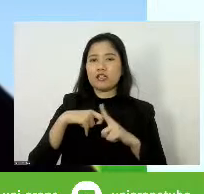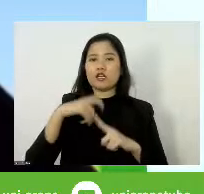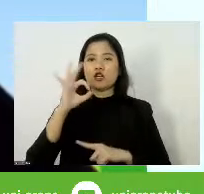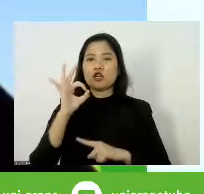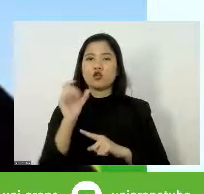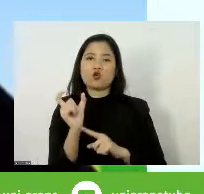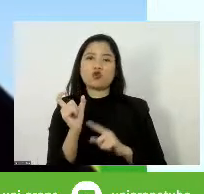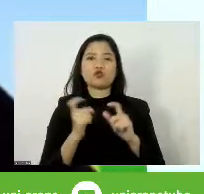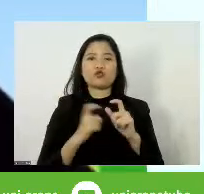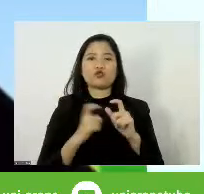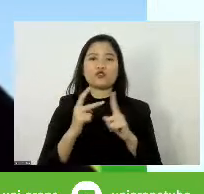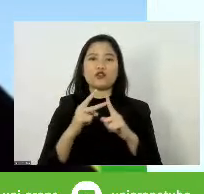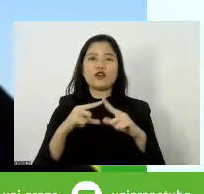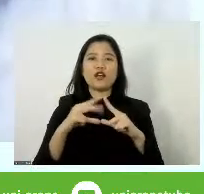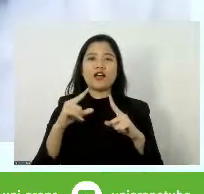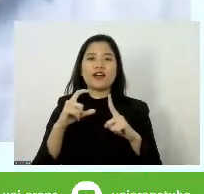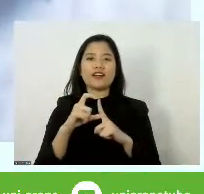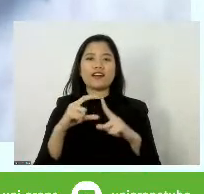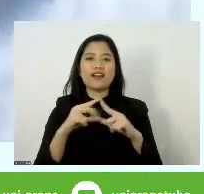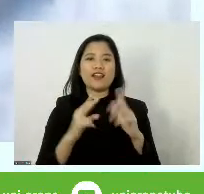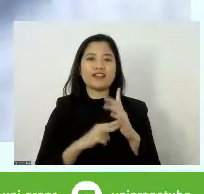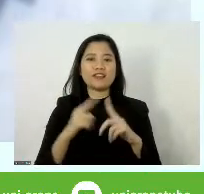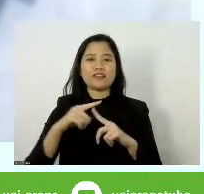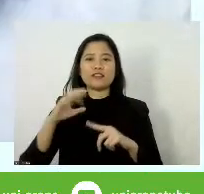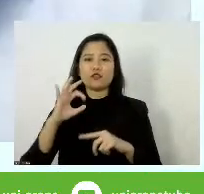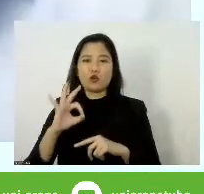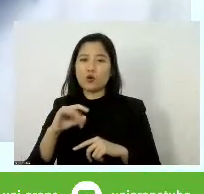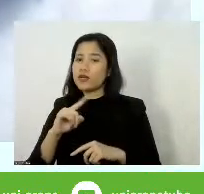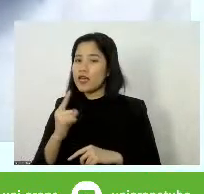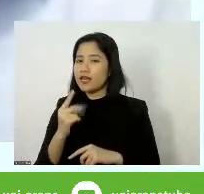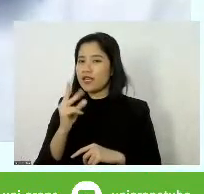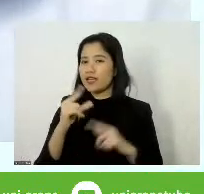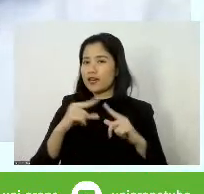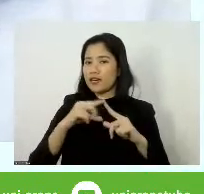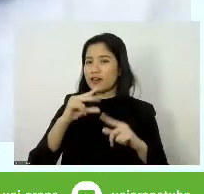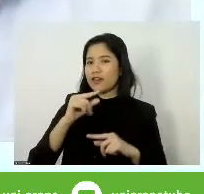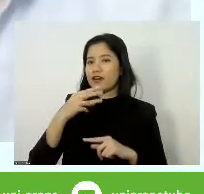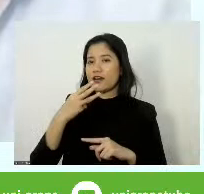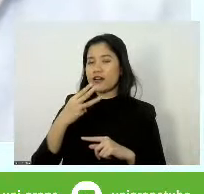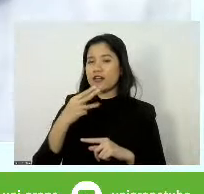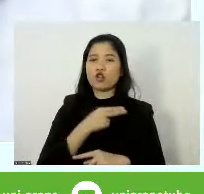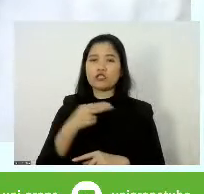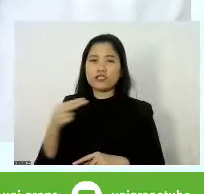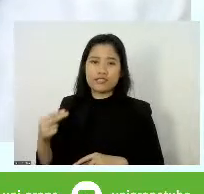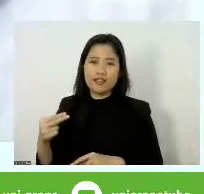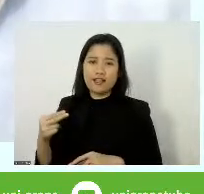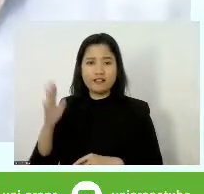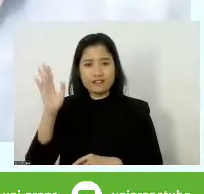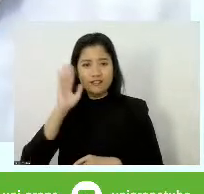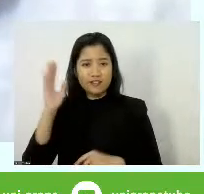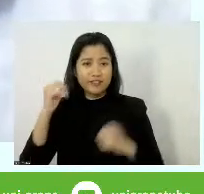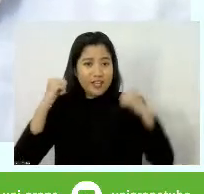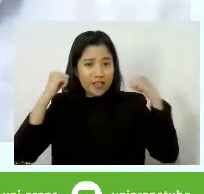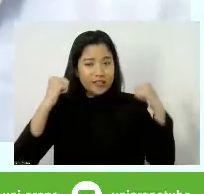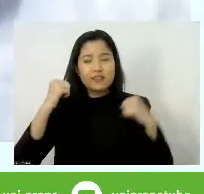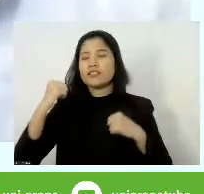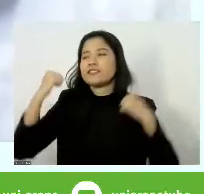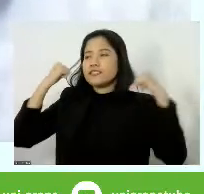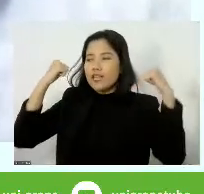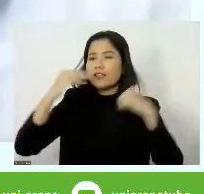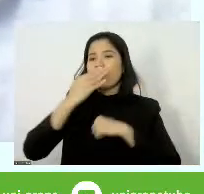reeindonesia Halo kak apa kabar bener ini dia ini sehatkah ambil Wah ada juga